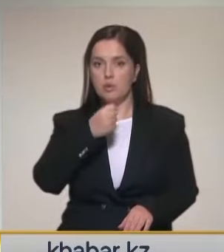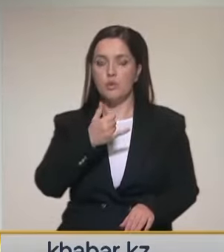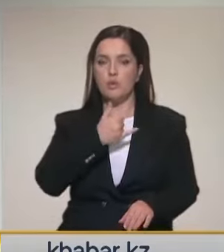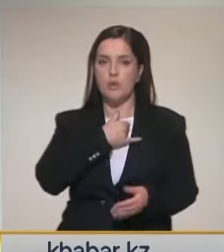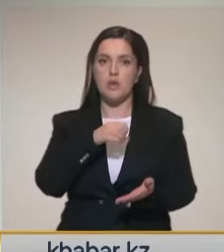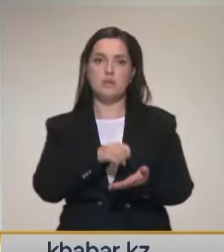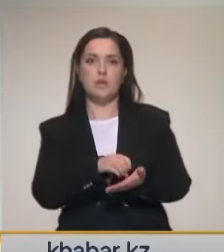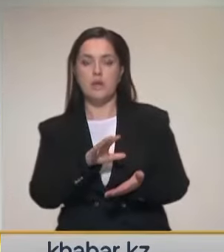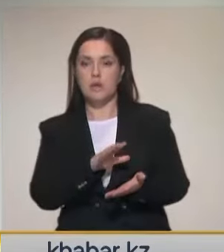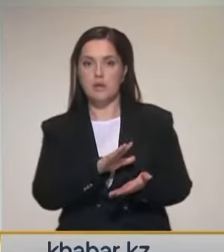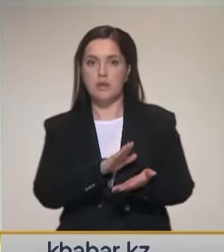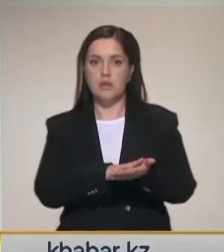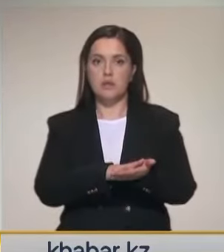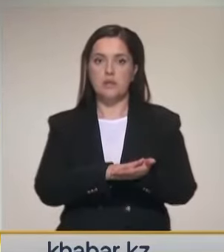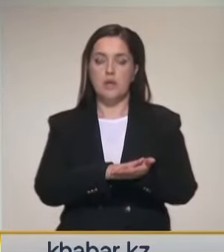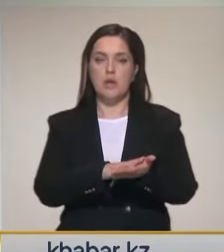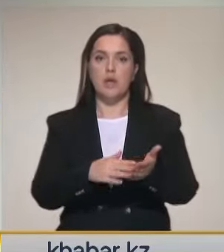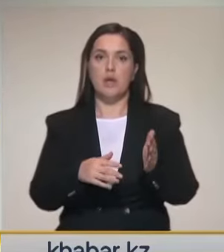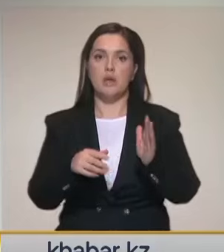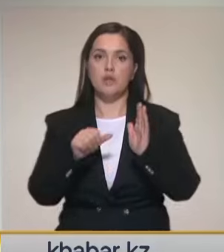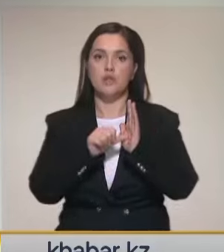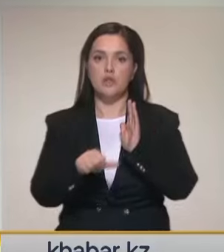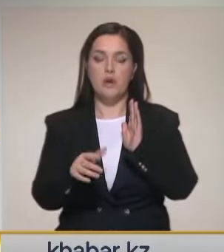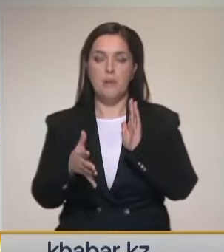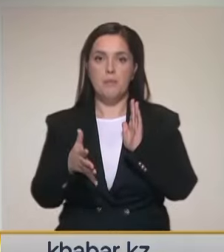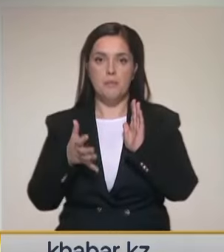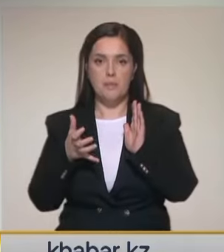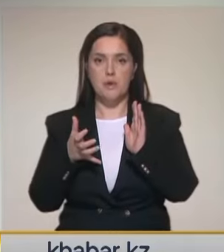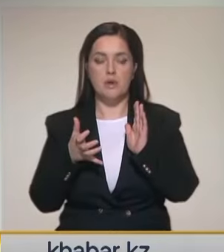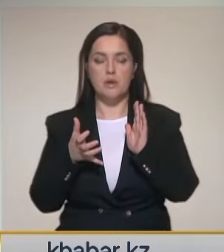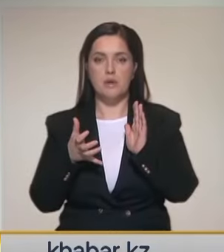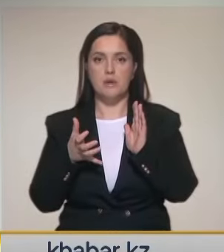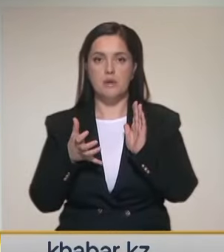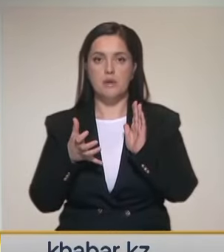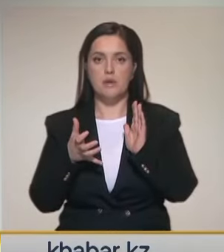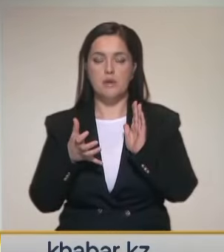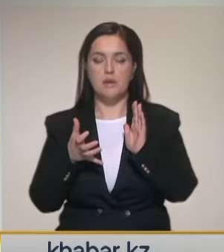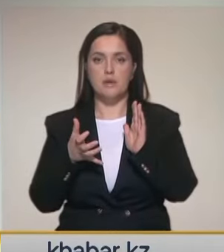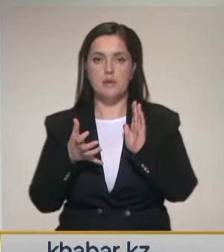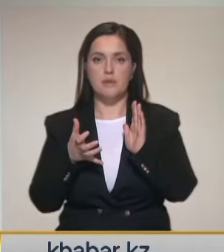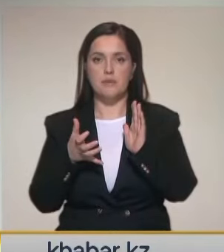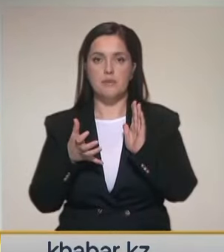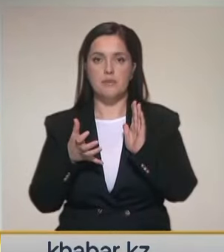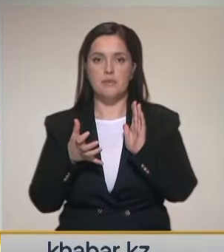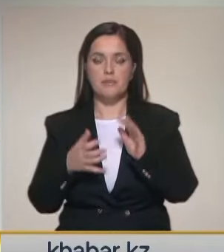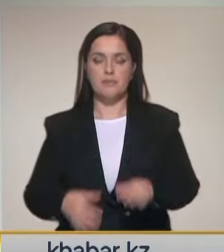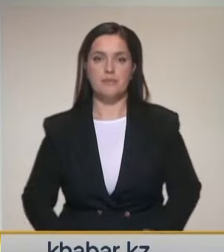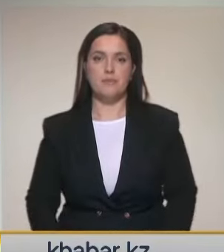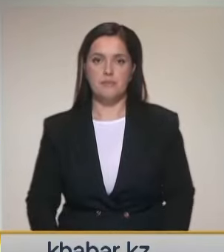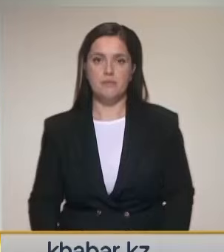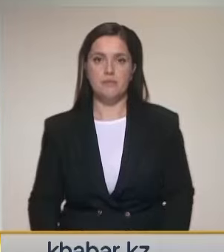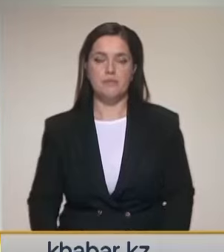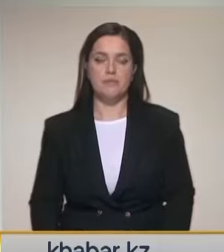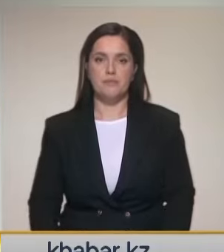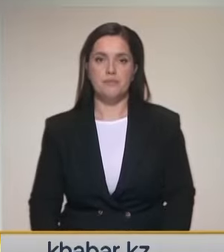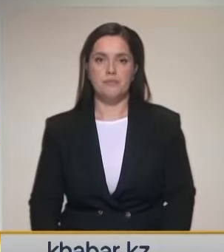зарегистрировано порядка 6500. Так, и что, в общем-то, настораживает,